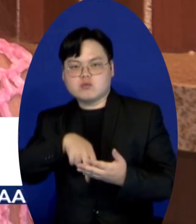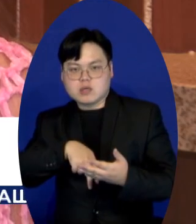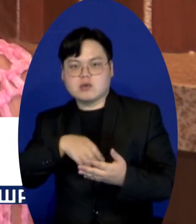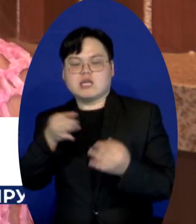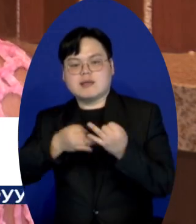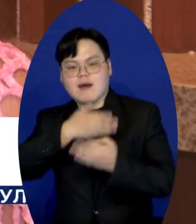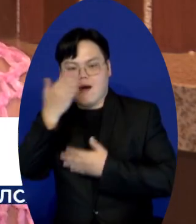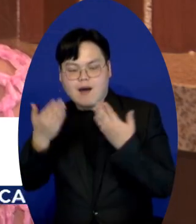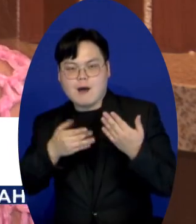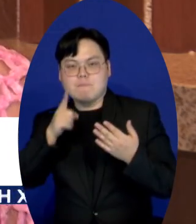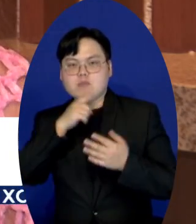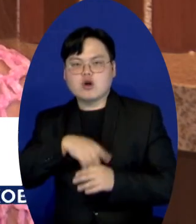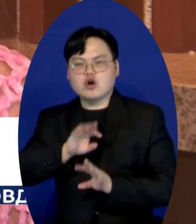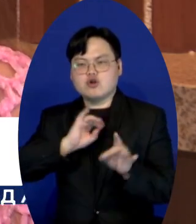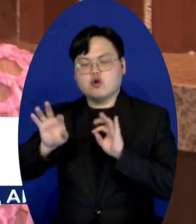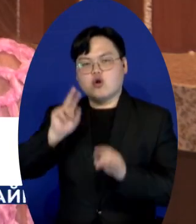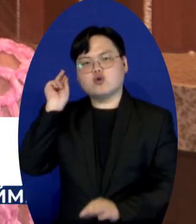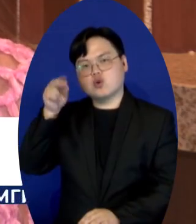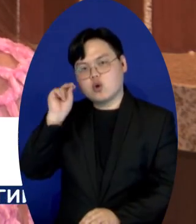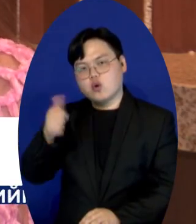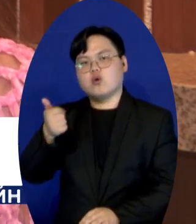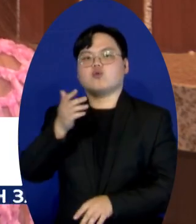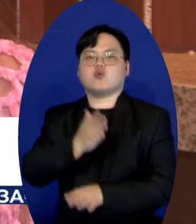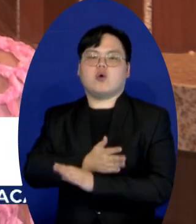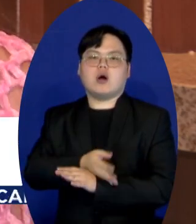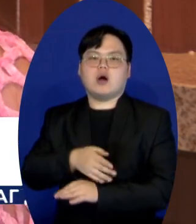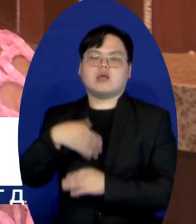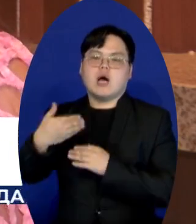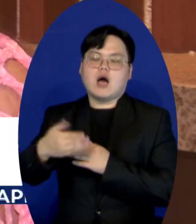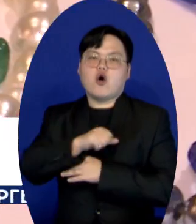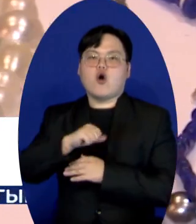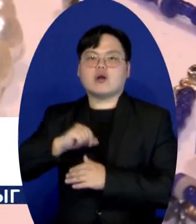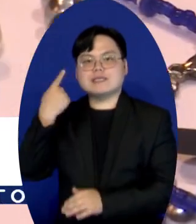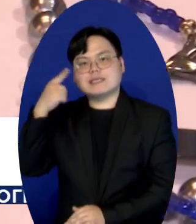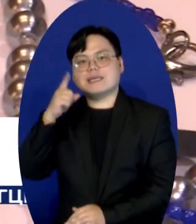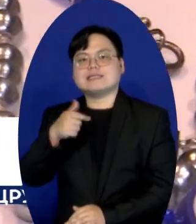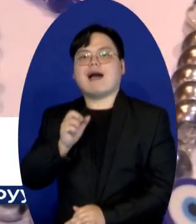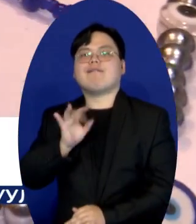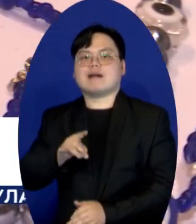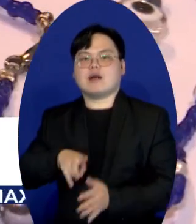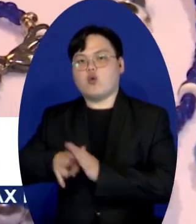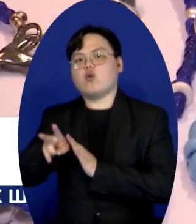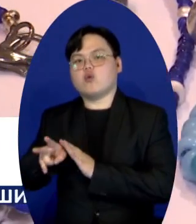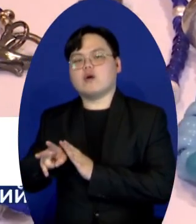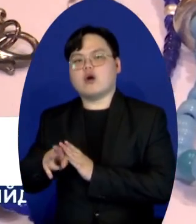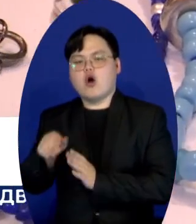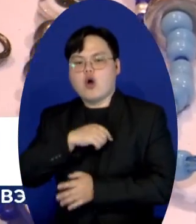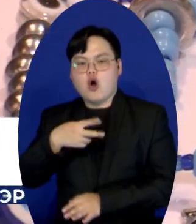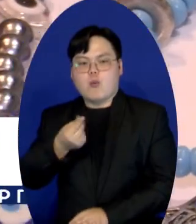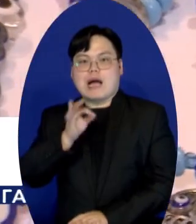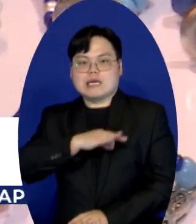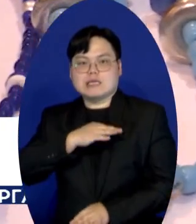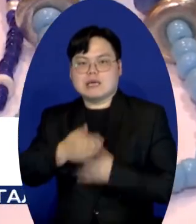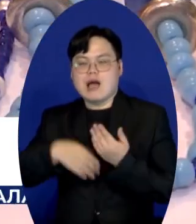өөрийгөө илүү хөгжүүлээд олон төрлийн нэхээс ер нь сурсан. Тэгээд цаашдаа өөр өөр загваруудыг гаргаж эхэлсэн. Тэгээд сүүл рүүгээ яг хэрэглээнийхаа мөнгийг олж эхлэе, даавж